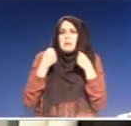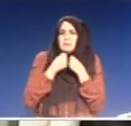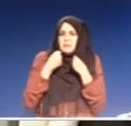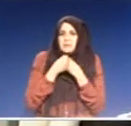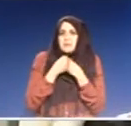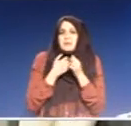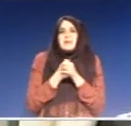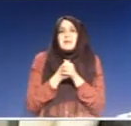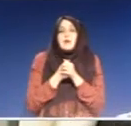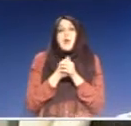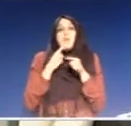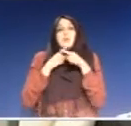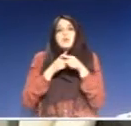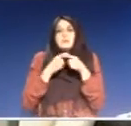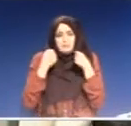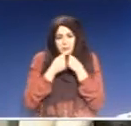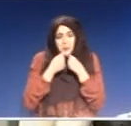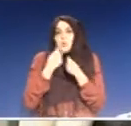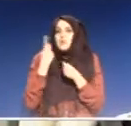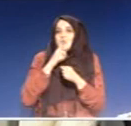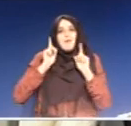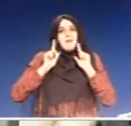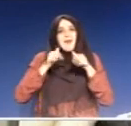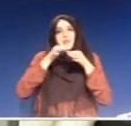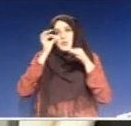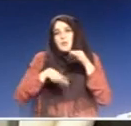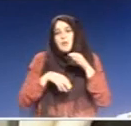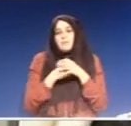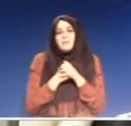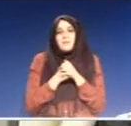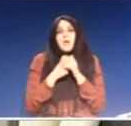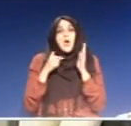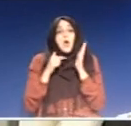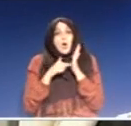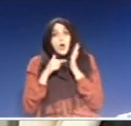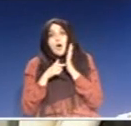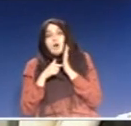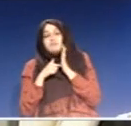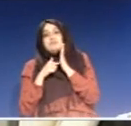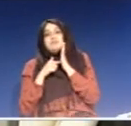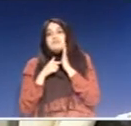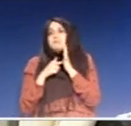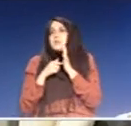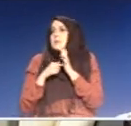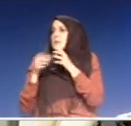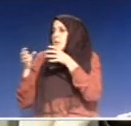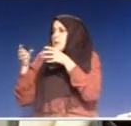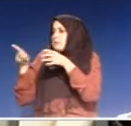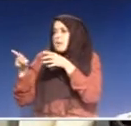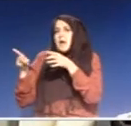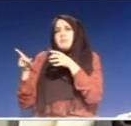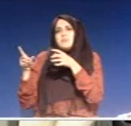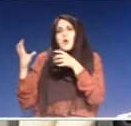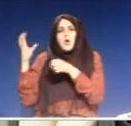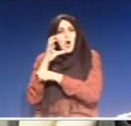ما كانش مشكلة ما عندهاش حل. المهم تكون النية، يكون تعاون الأطراف فيما بينهم. يعني ذكرنا قبل